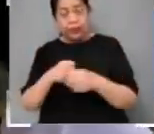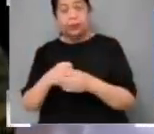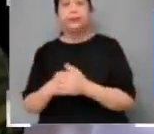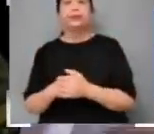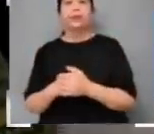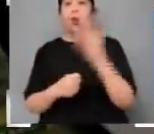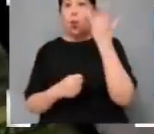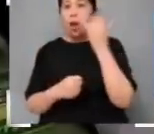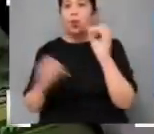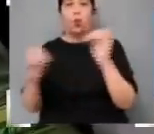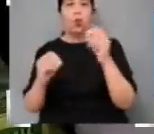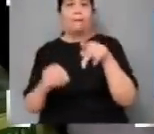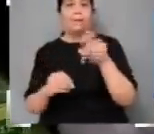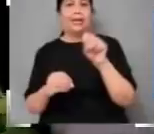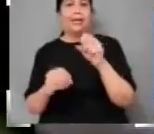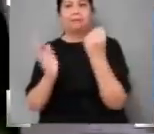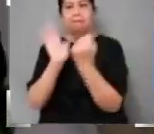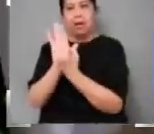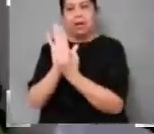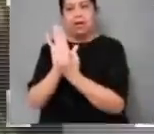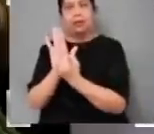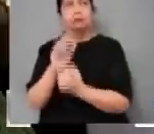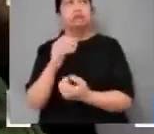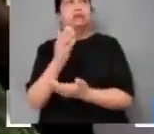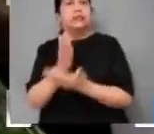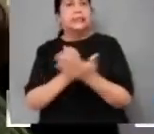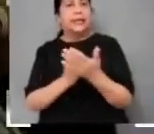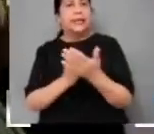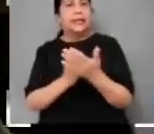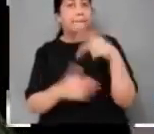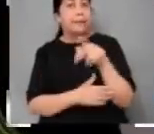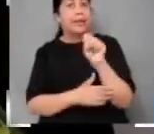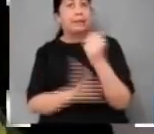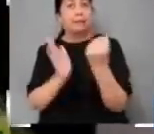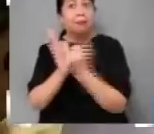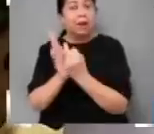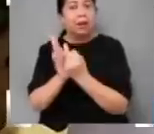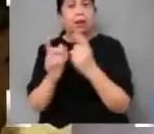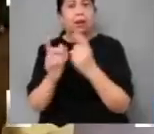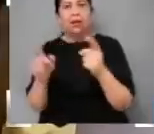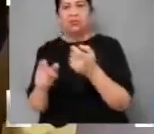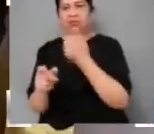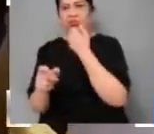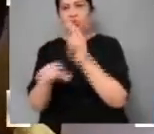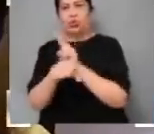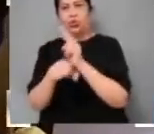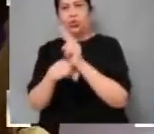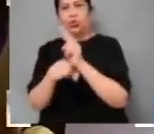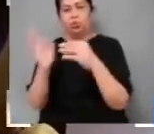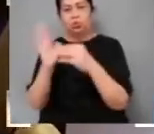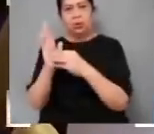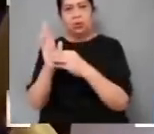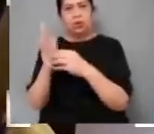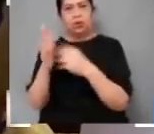siyang PS Mark. Meron naman pong may PS Mark but it's an improper use of the mark. It is a cause of concern because it